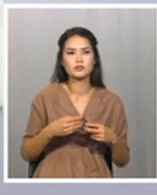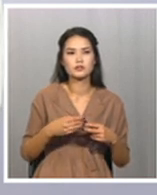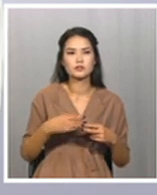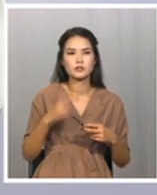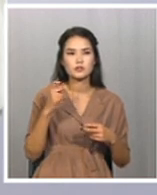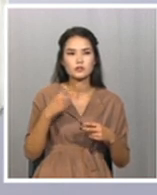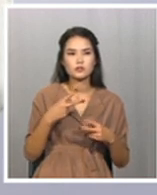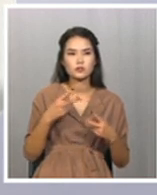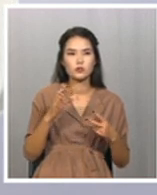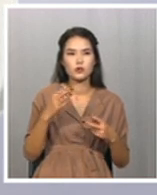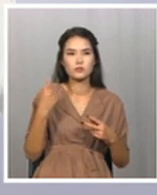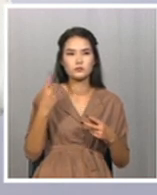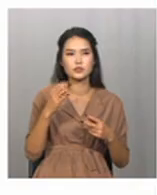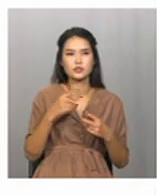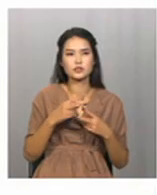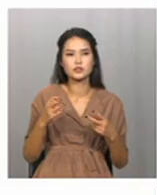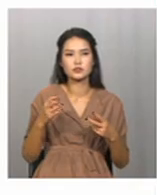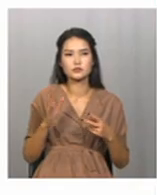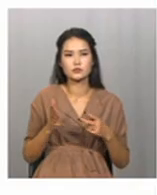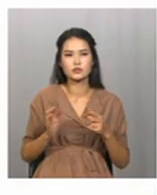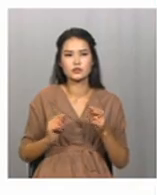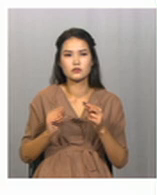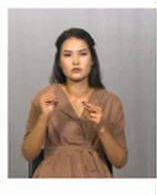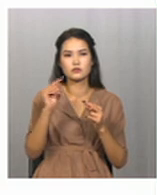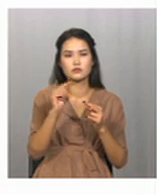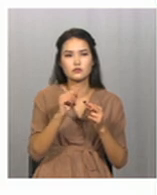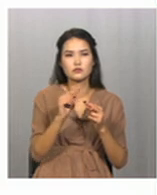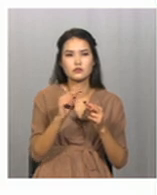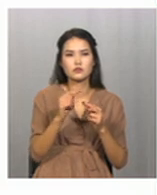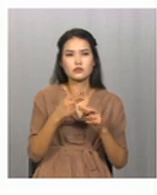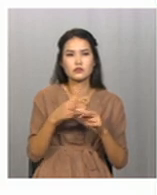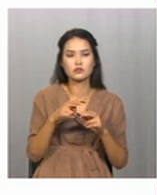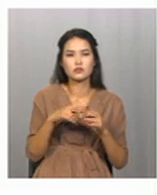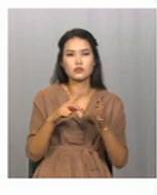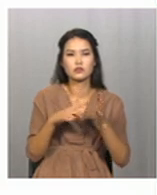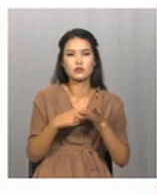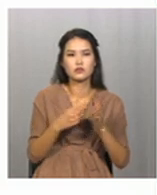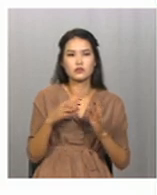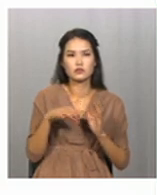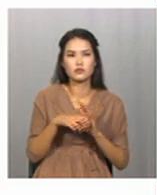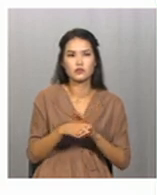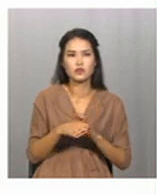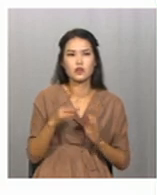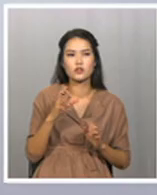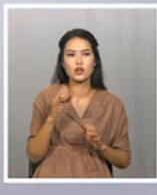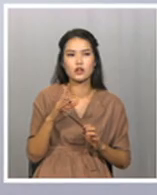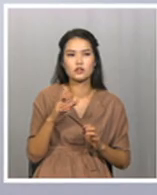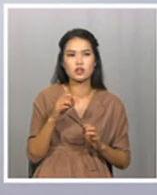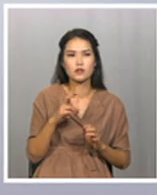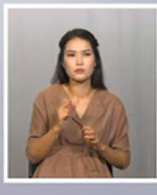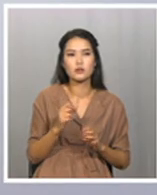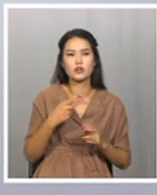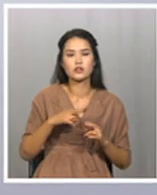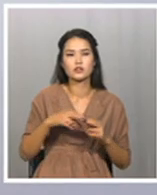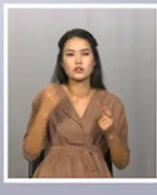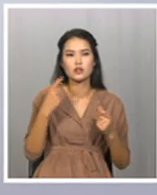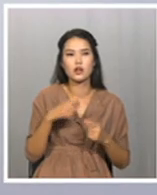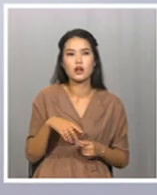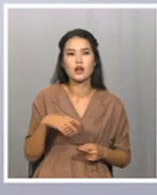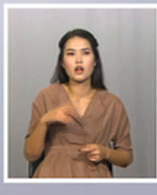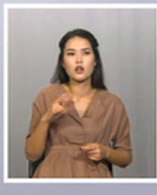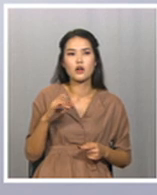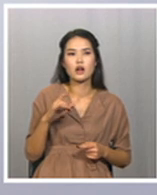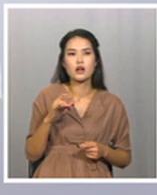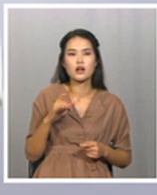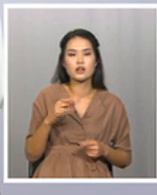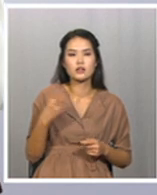кезде y0 5-ке тең. Яғни бізде осы нүкте арқылы жанаманың дүзуі жүргізіледі деген сөз. Алгоритмнің екінші қадамы